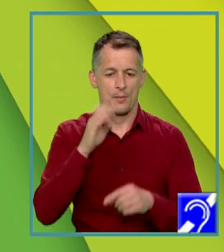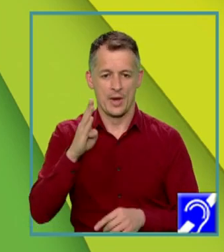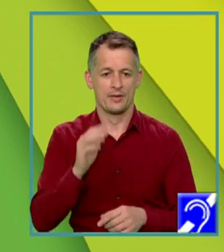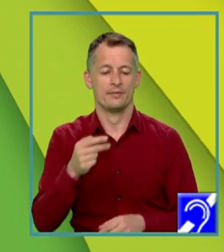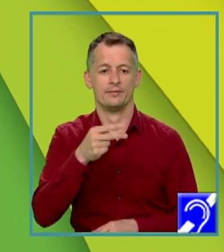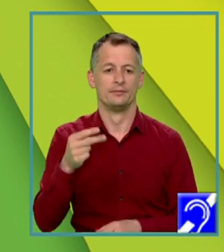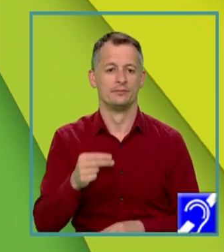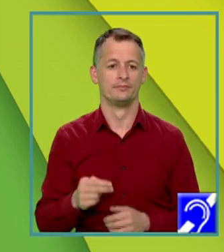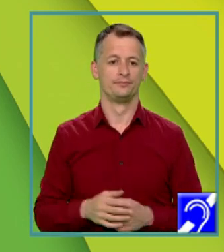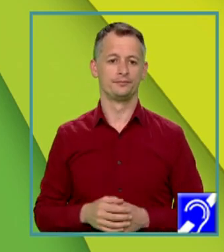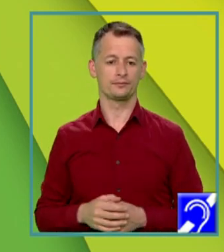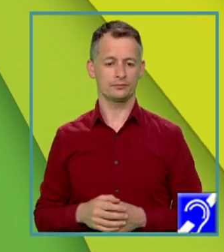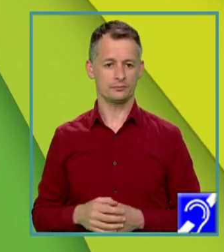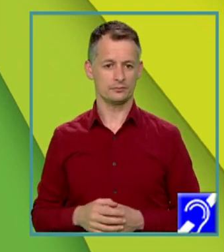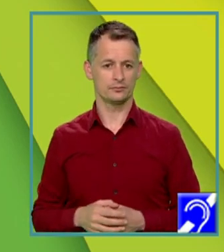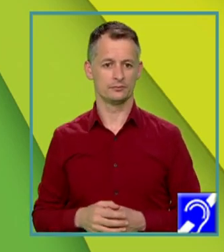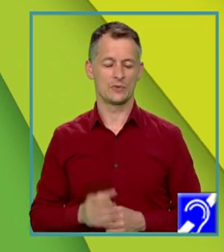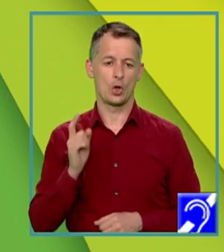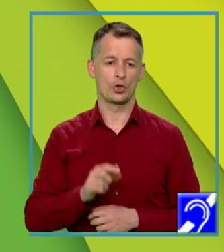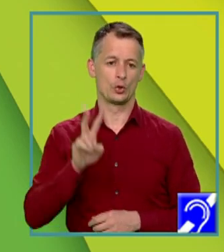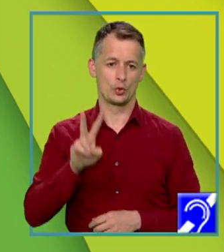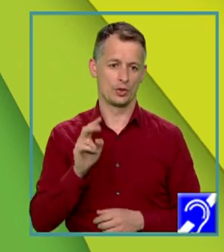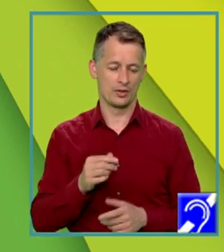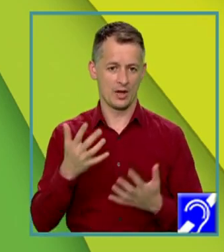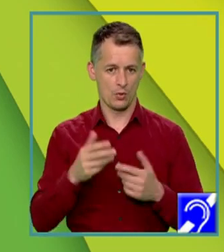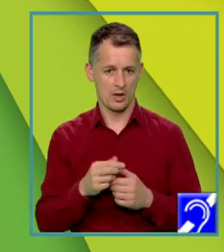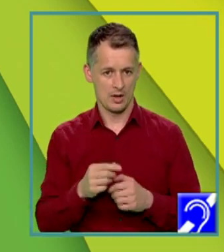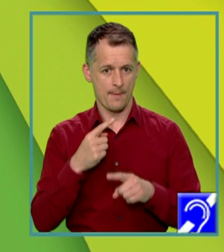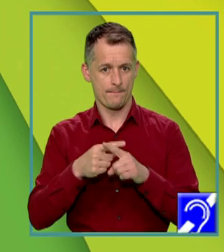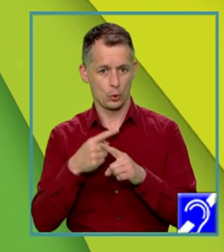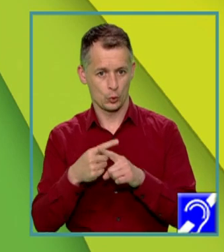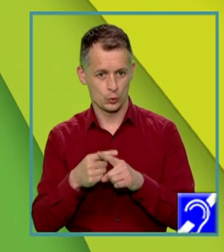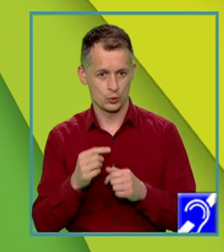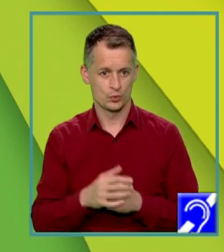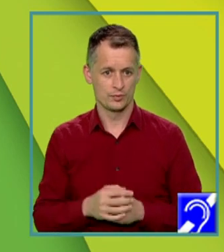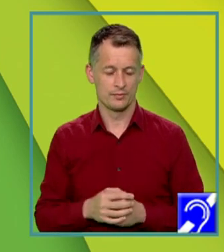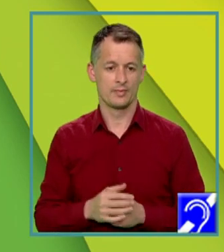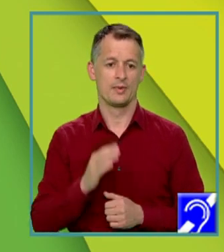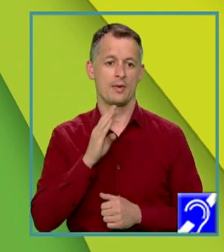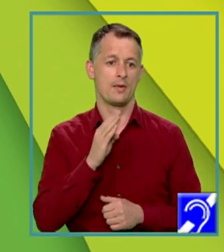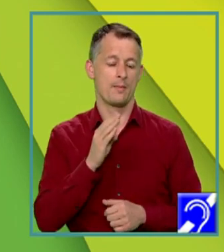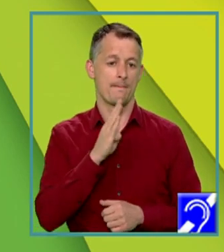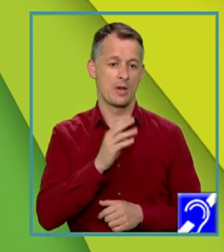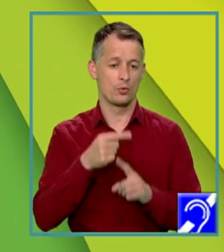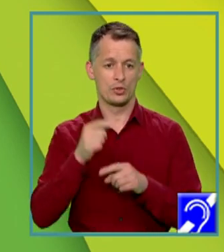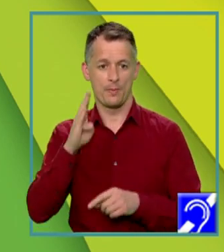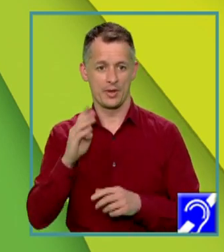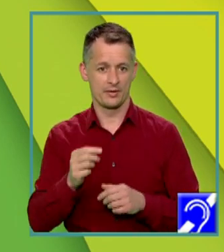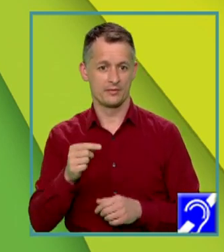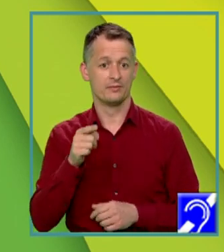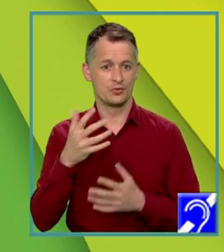egal cu matricea unitate de ordinul 2 Calculați produsul matriciale înmulțit cu B și se obține matricea